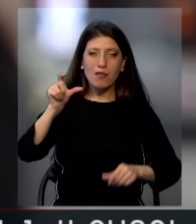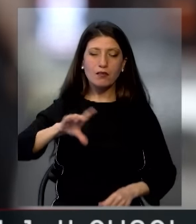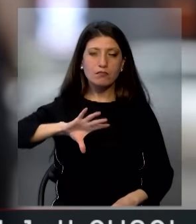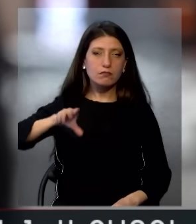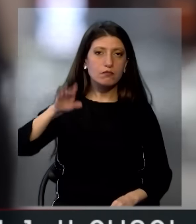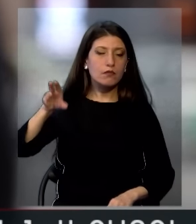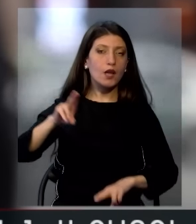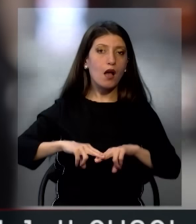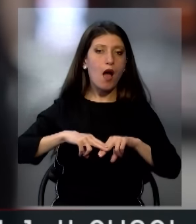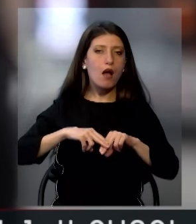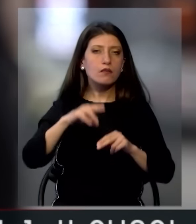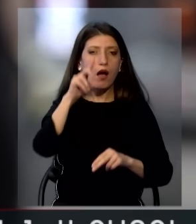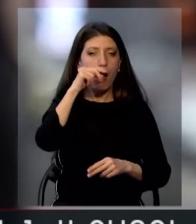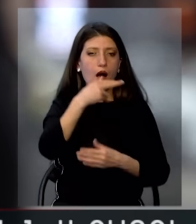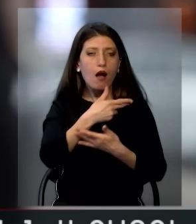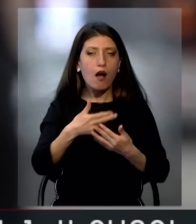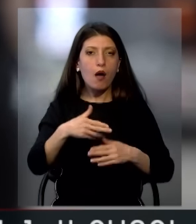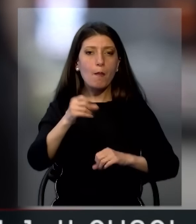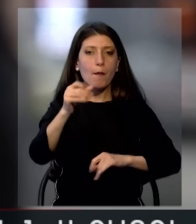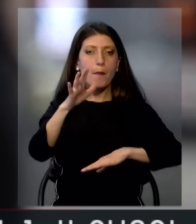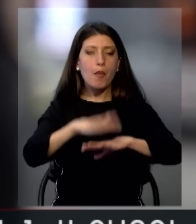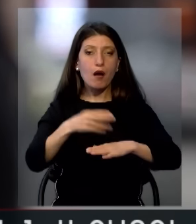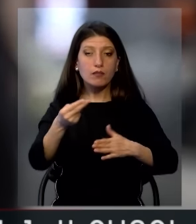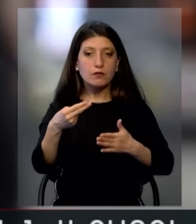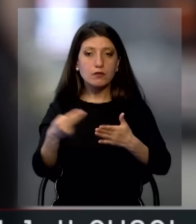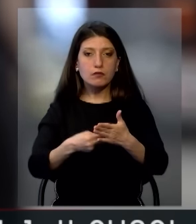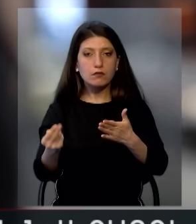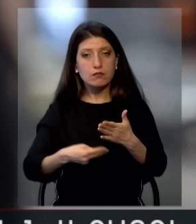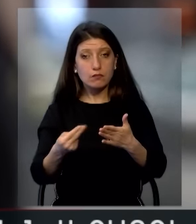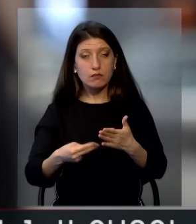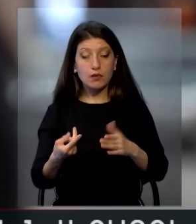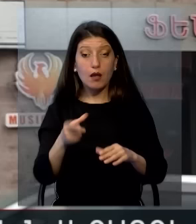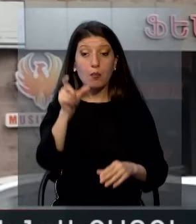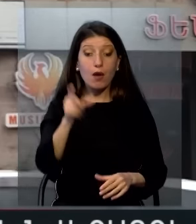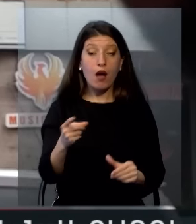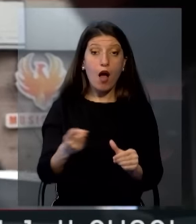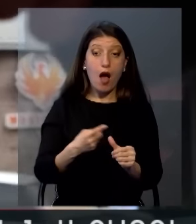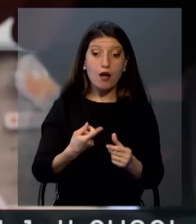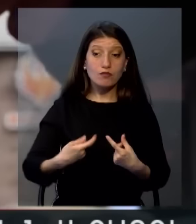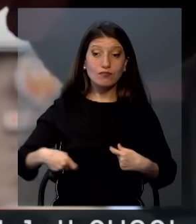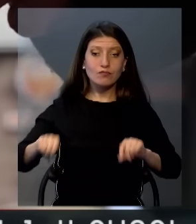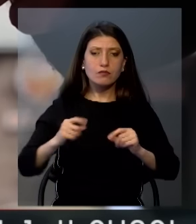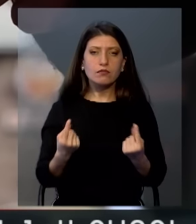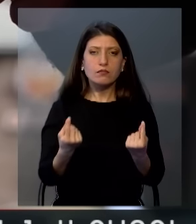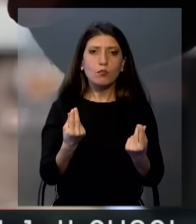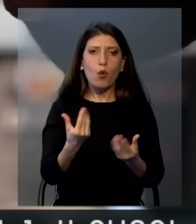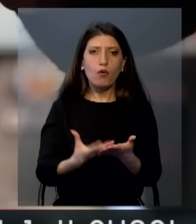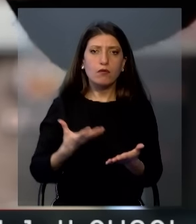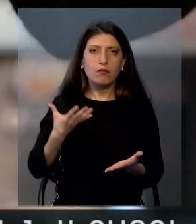անձնագրային տվյալներով բանկային անդորագրեր են ստորագրել տվել ու այդ քաղաքացիների անունից մեծ փողեր փոխանցել ԿՊ-ին։ Սա